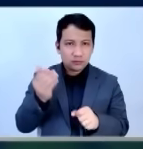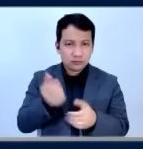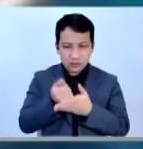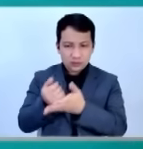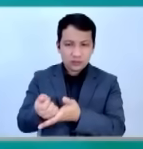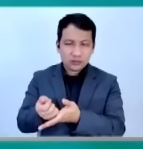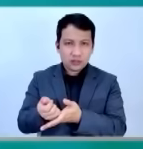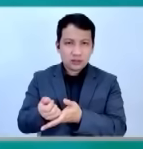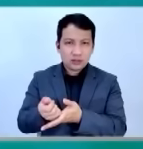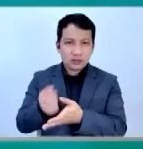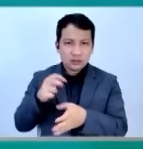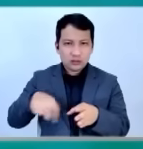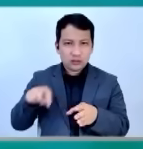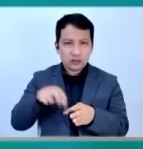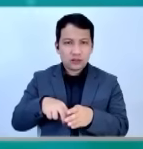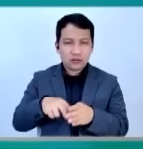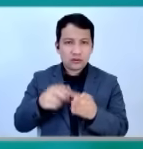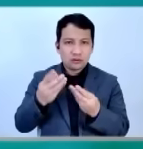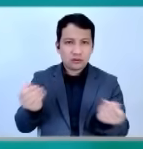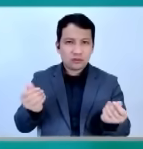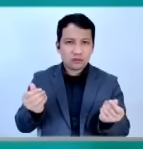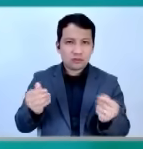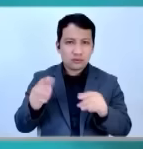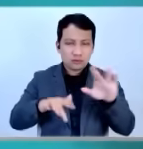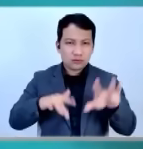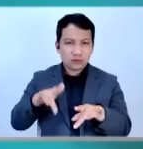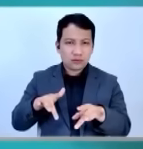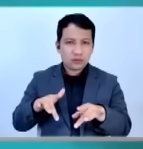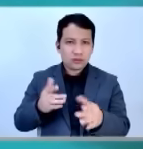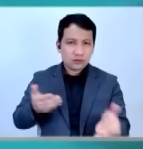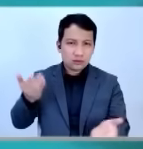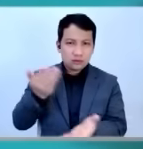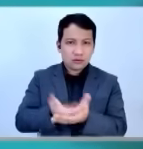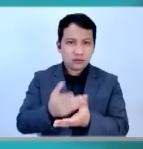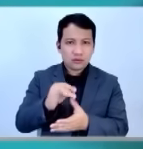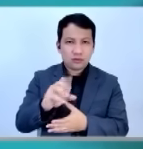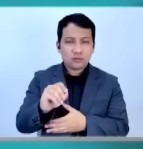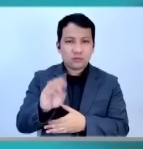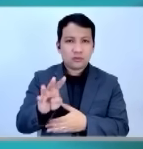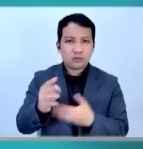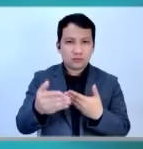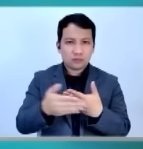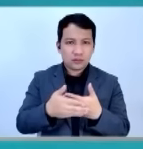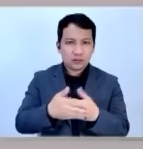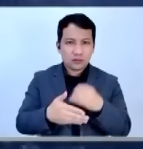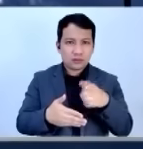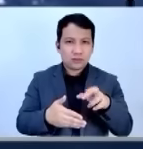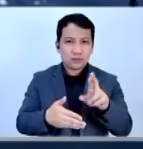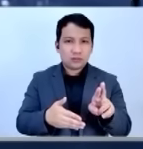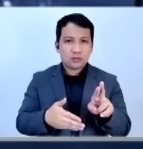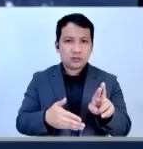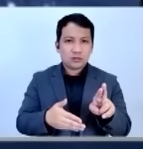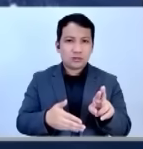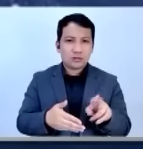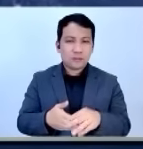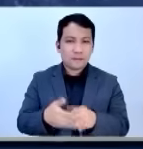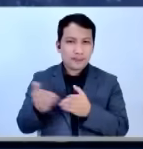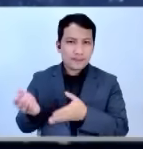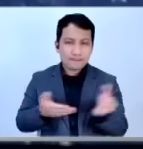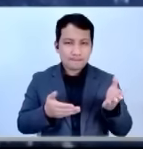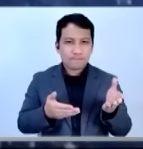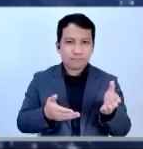nito. Sa kabila ng mga pangaharas, nakarating ang Onaiza May 4 malapit sa BRP Sierra Madre. Sakay ng inflatable